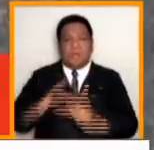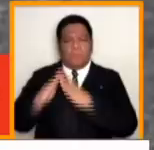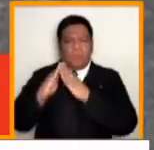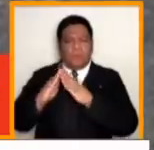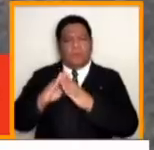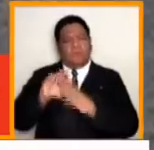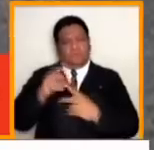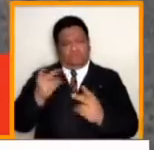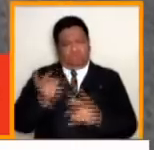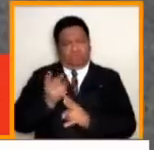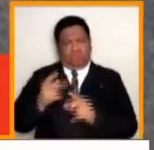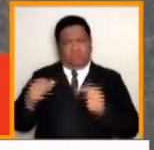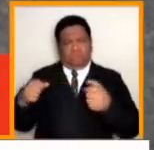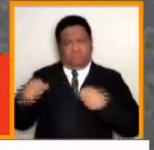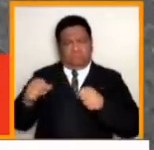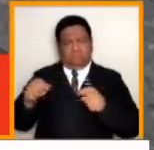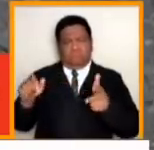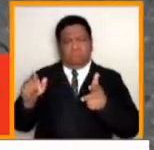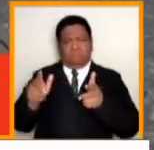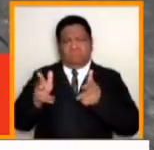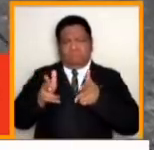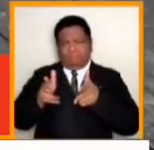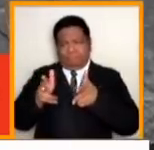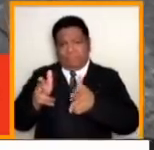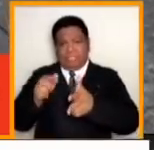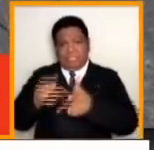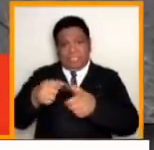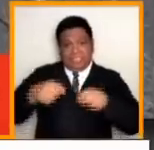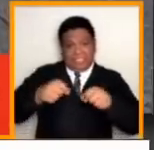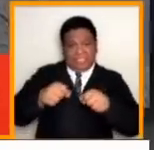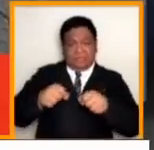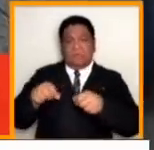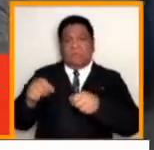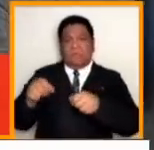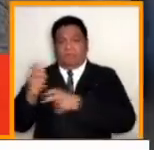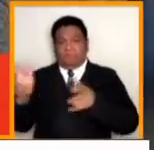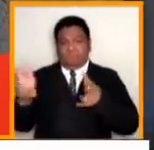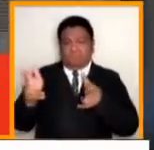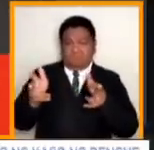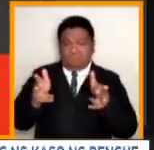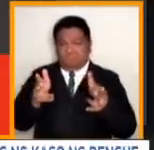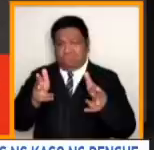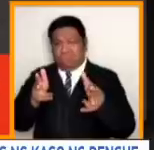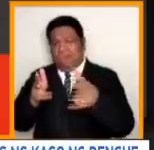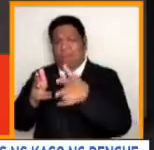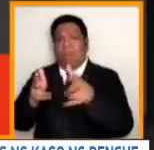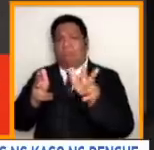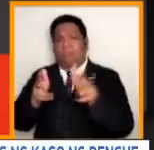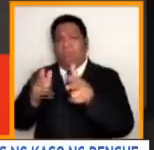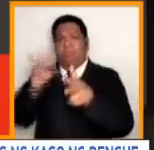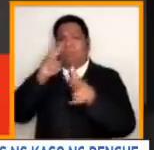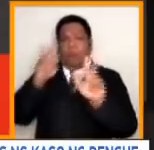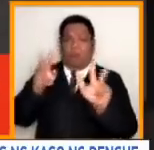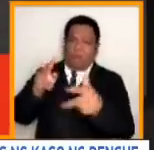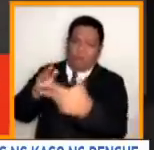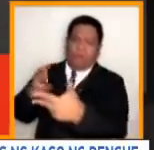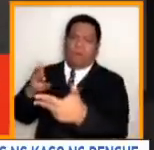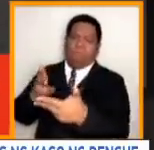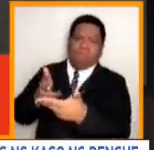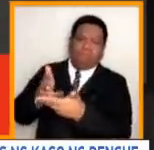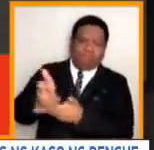nang sinubukang mag-overtake ng biktima. Pero aksidente itong dumulas at nagulungan ng truck. Nagtamo naman ng galos ang angkas